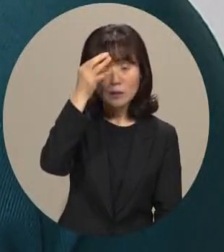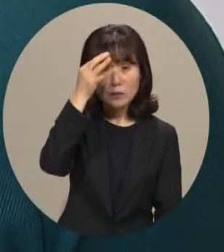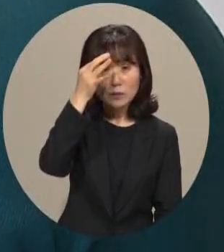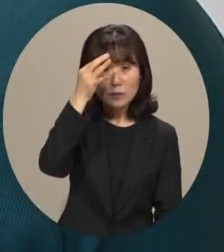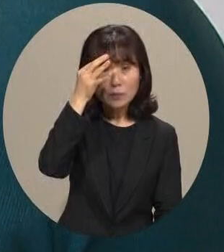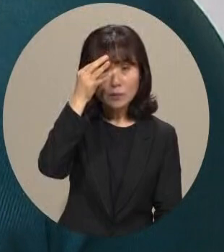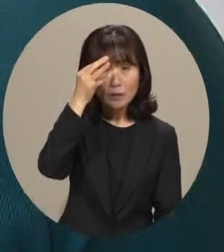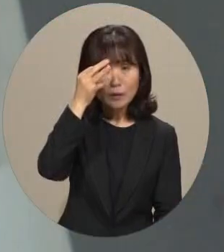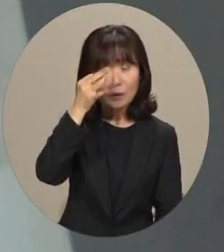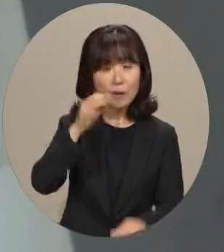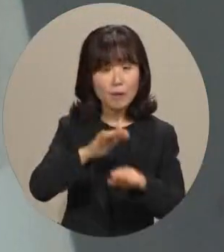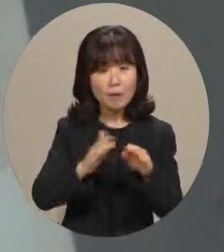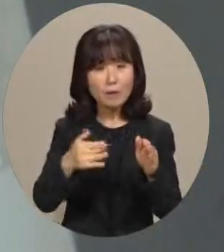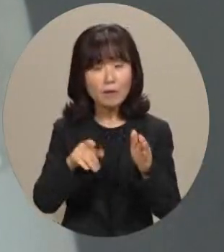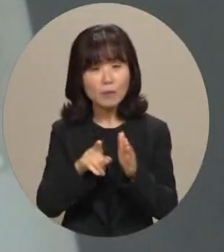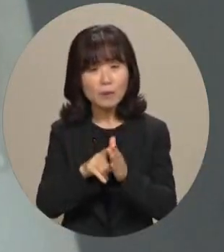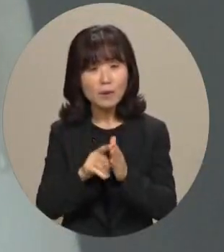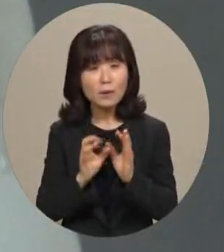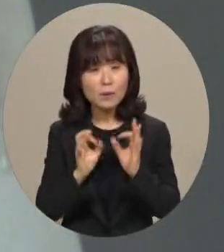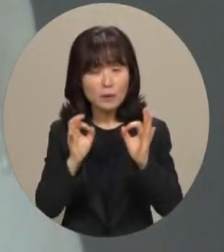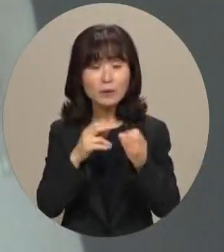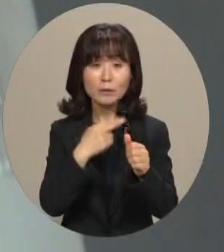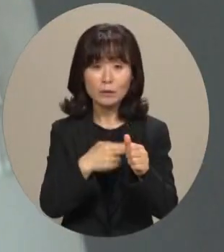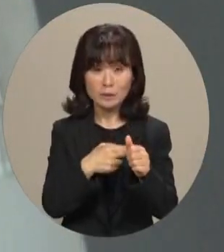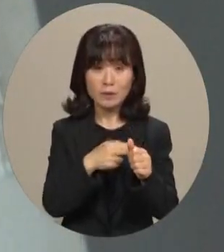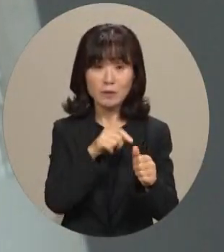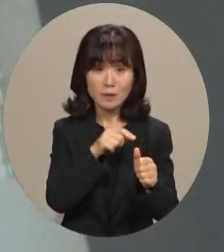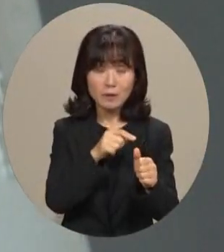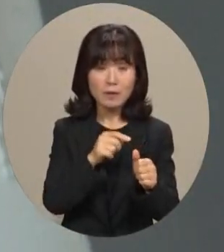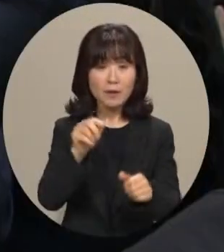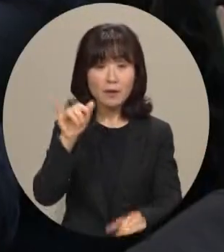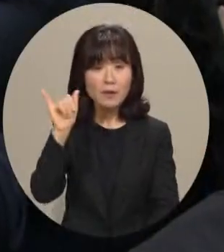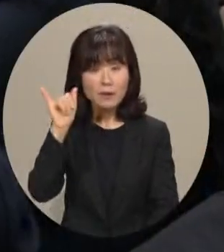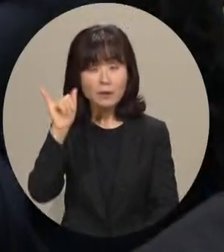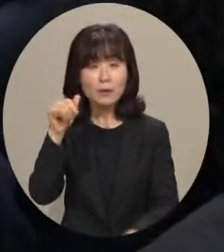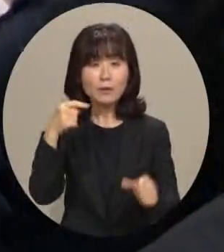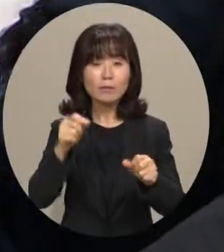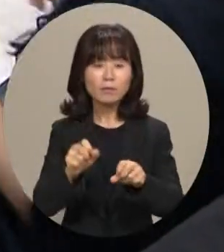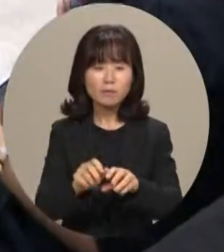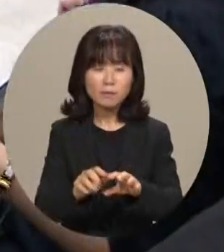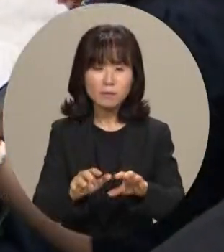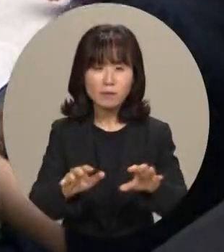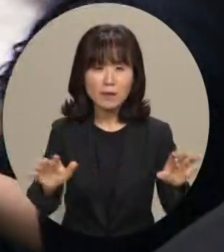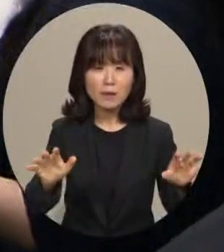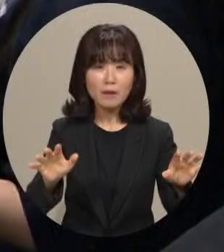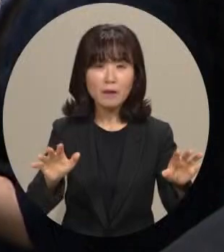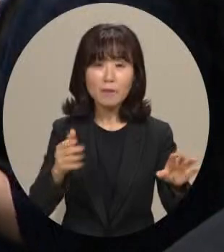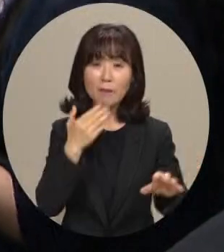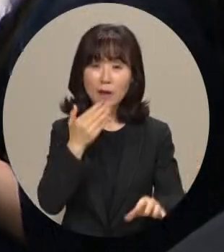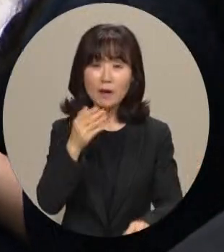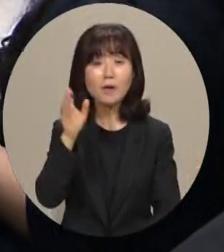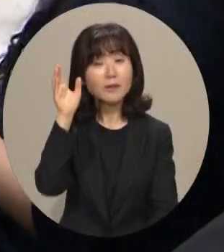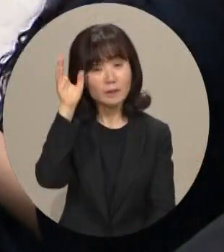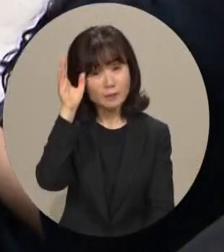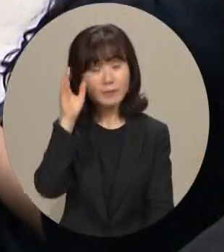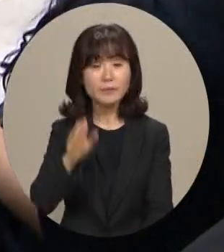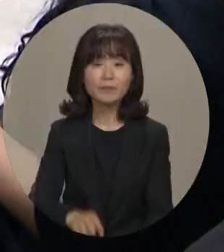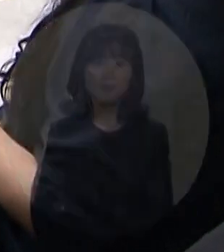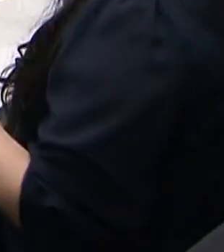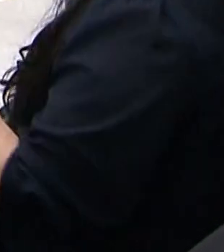장벽을 낮추기 위해 나선 교사들의 노력이 AI 교육 확산에 밑거름이 될 수 있을지 주목됩니다 EBS 뉴스